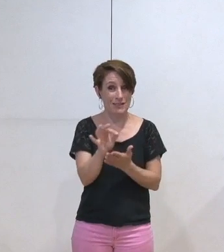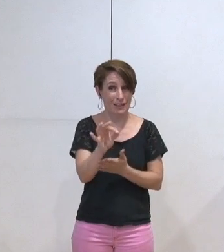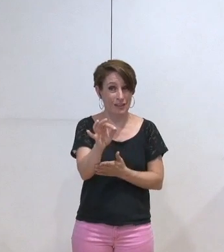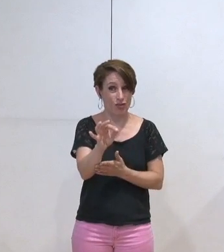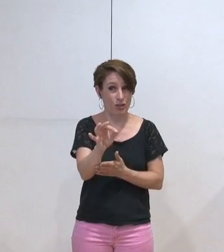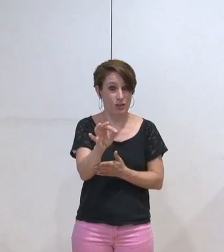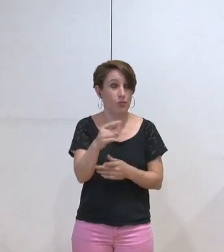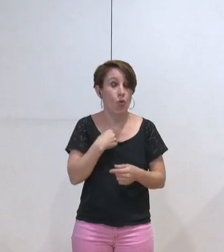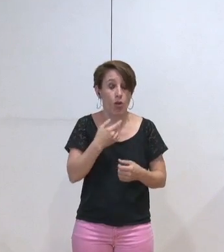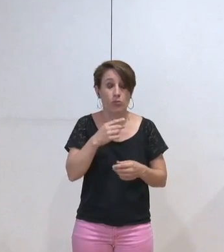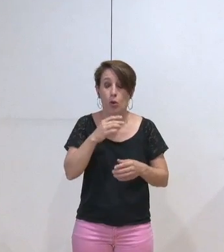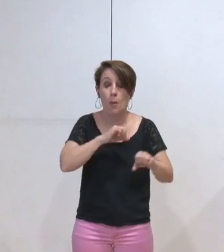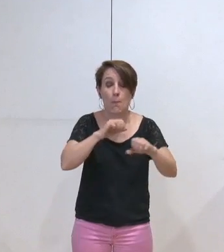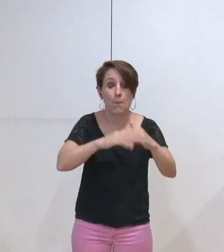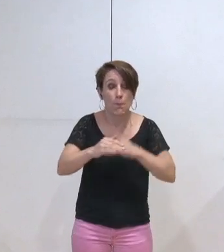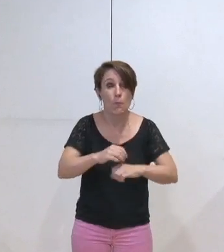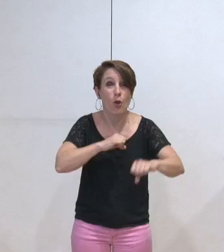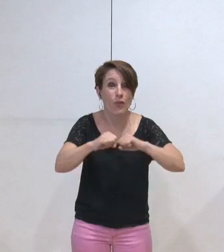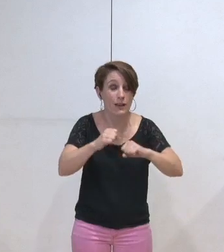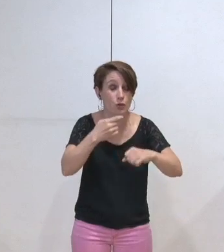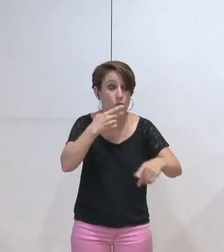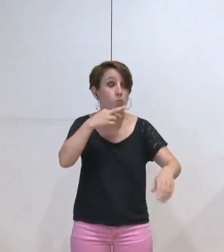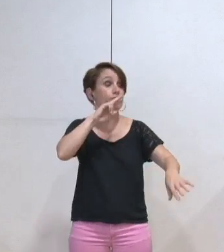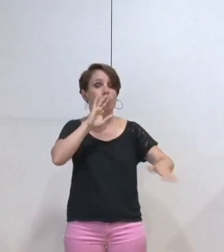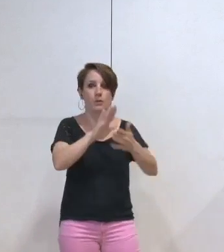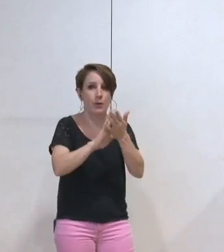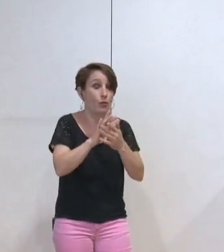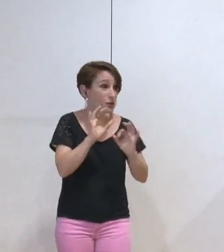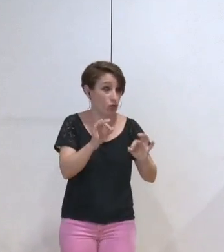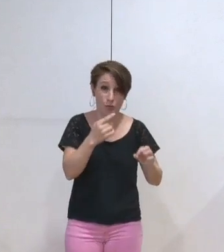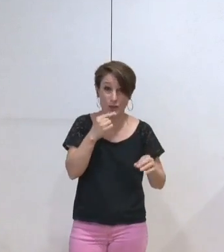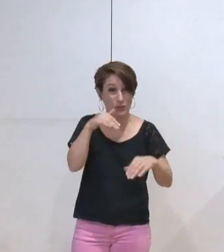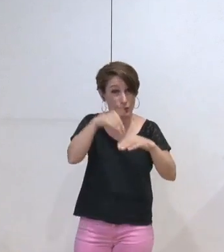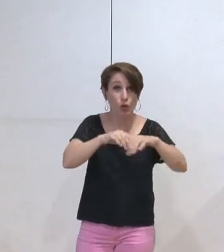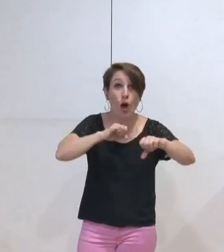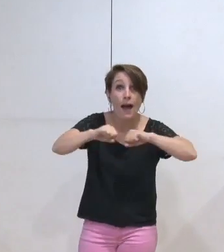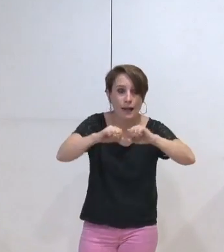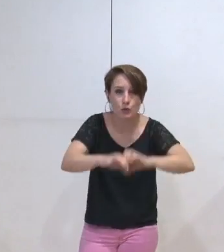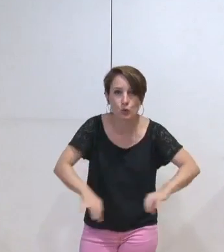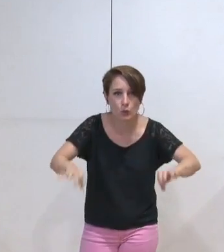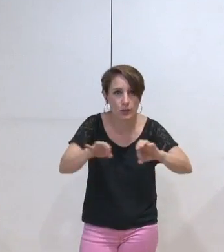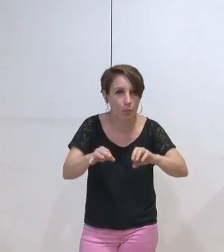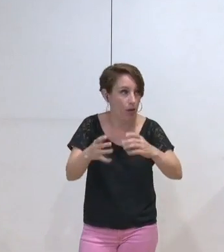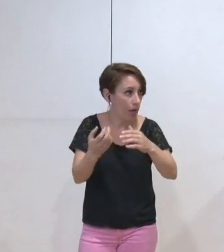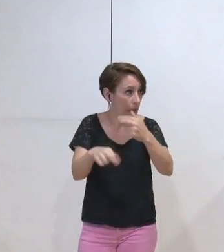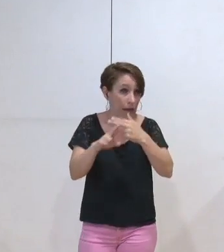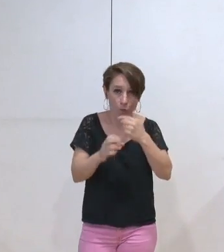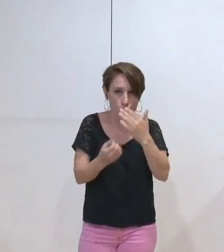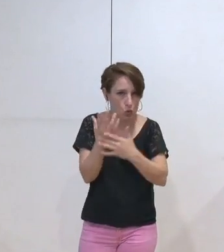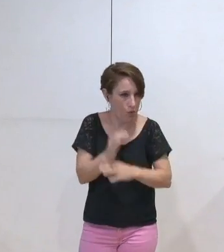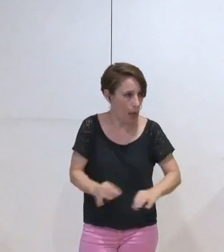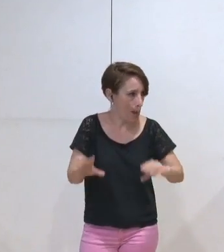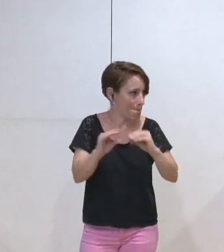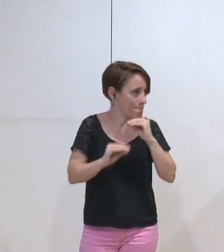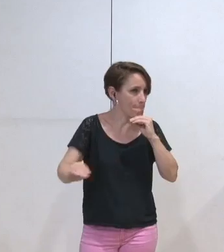expliquement l'absus ne présente aucune action ou réponse nouvelle à quelques exceptions près je vais y revenir donc nous sommes en